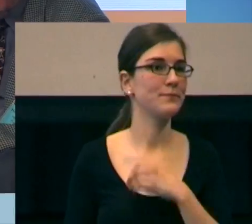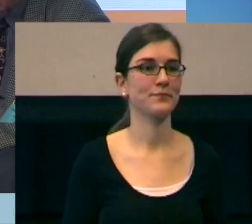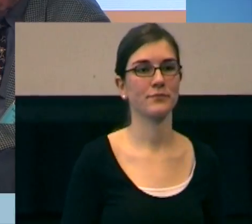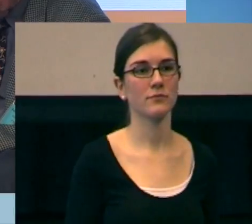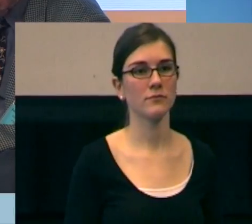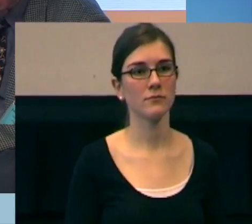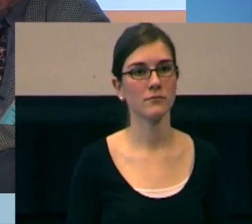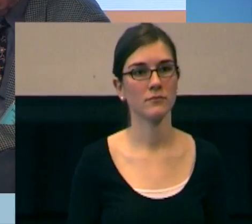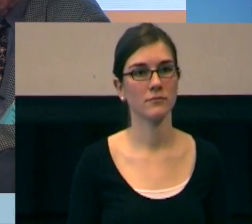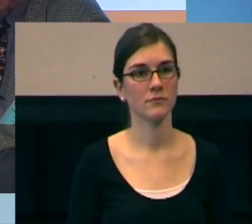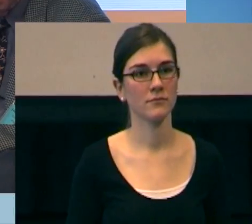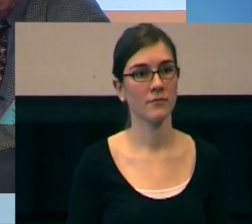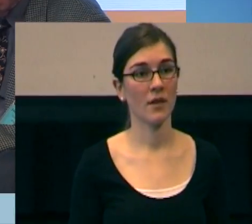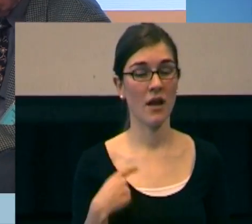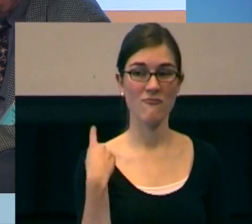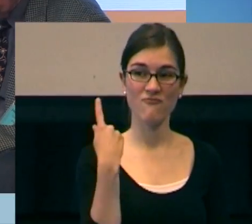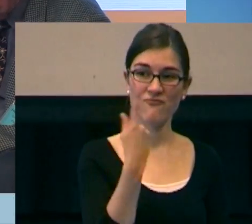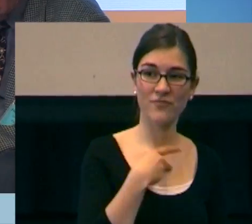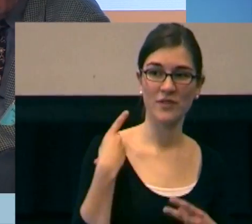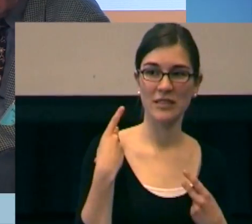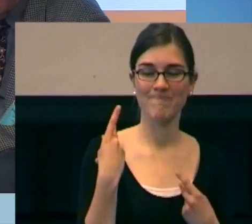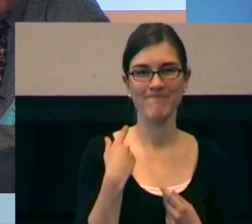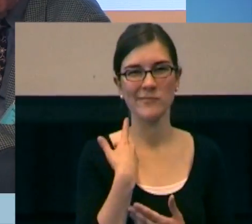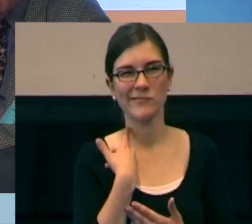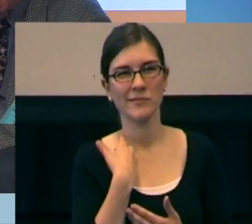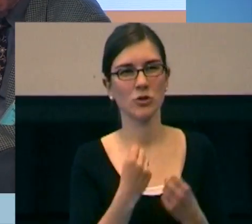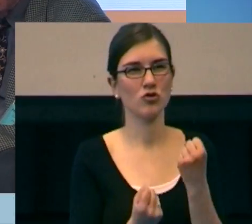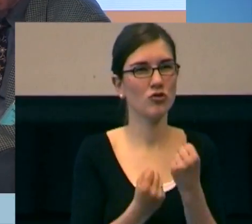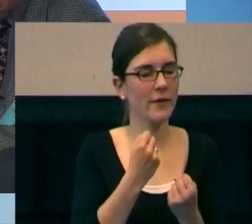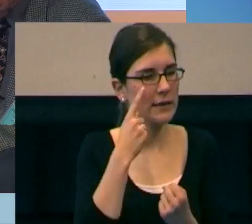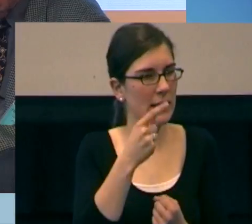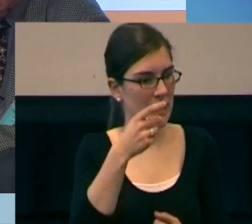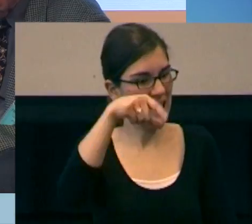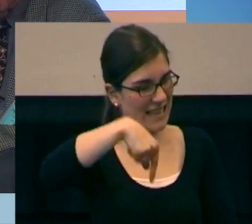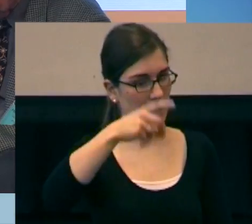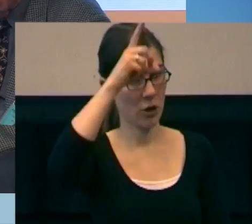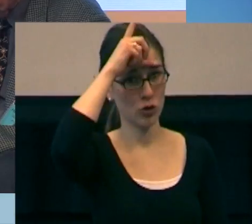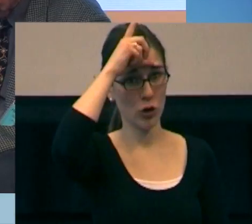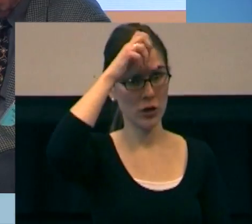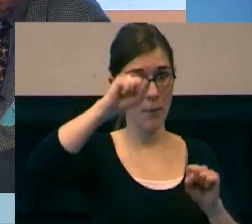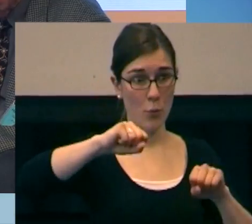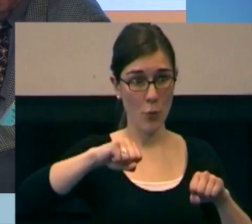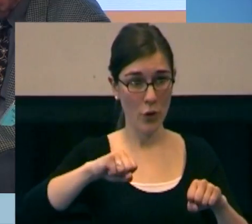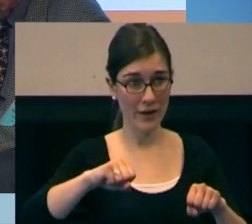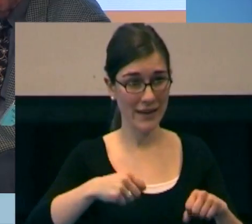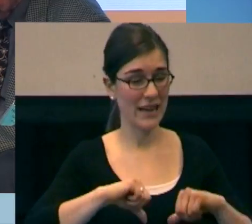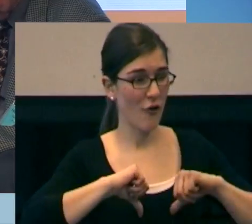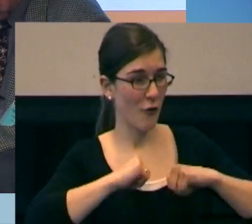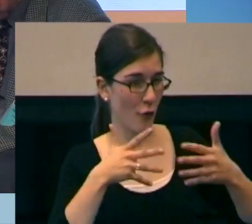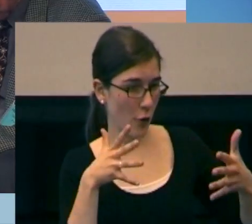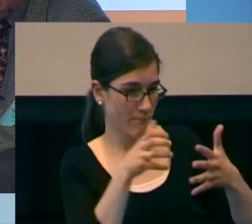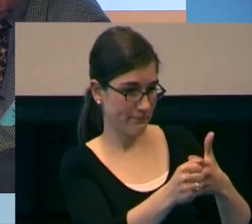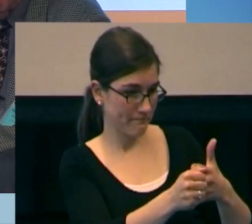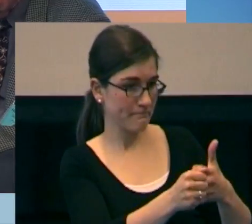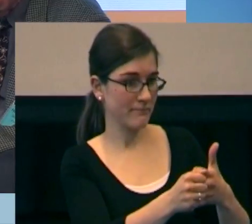Unseres Erachtens ist es sehr bedenklich, dass in Deutschland die Möglichkeit zur Prostatakrebs Früherkennung